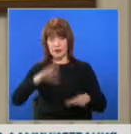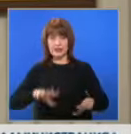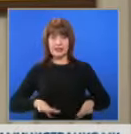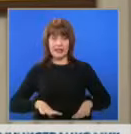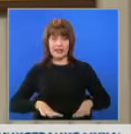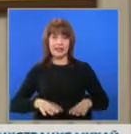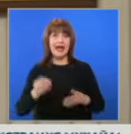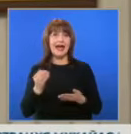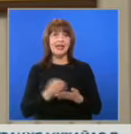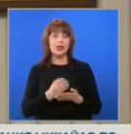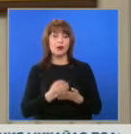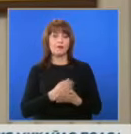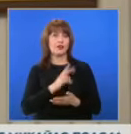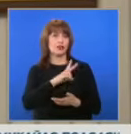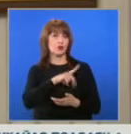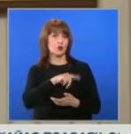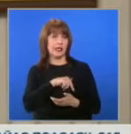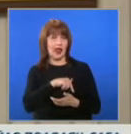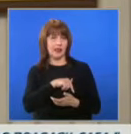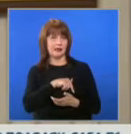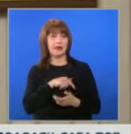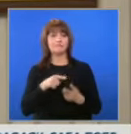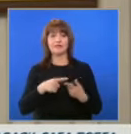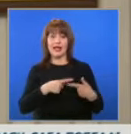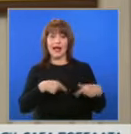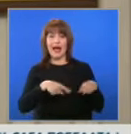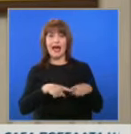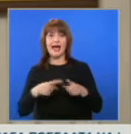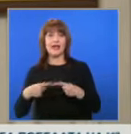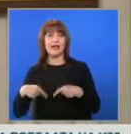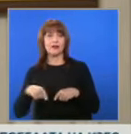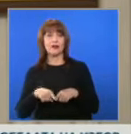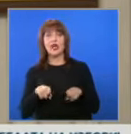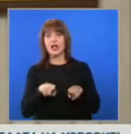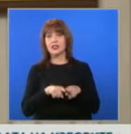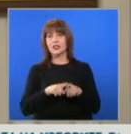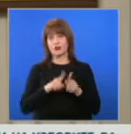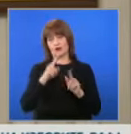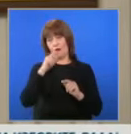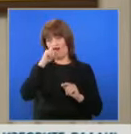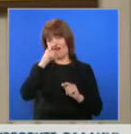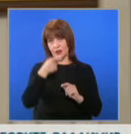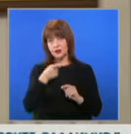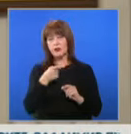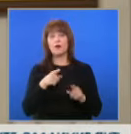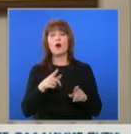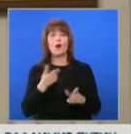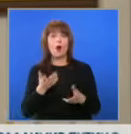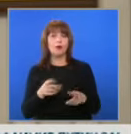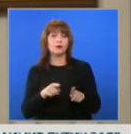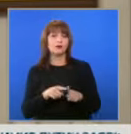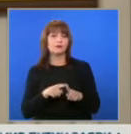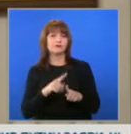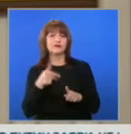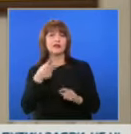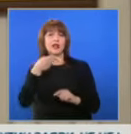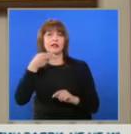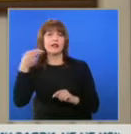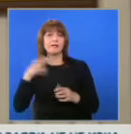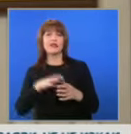в икономическата, социалната сфера, регионите са също толкова важни, колкото и темите свързани